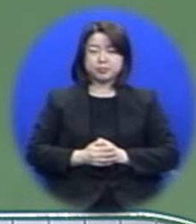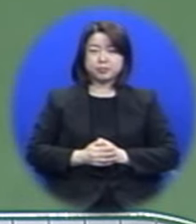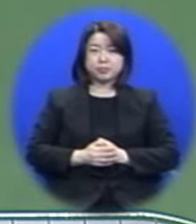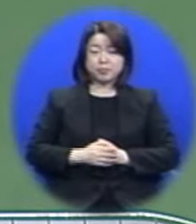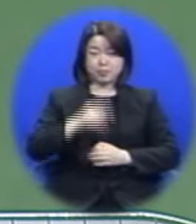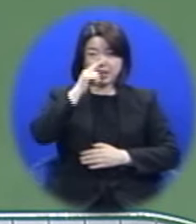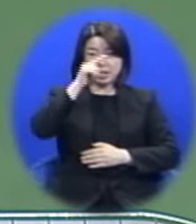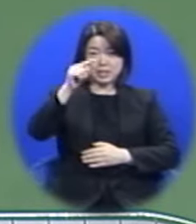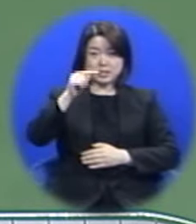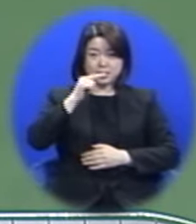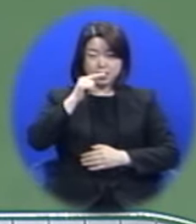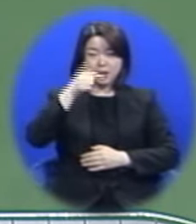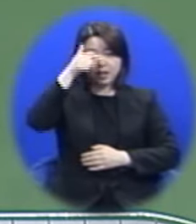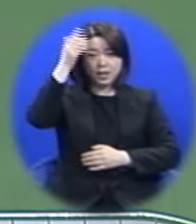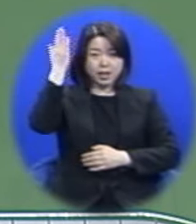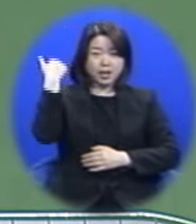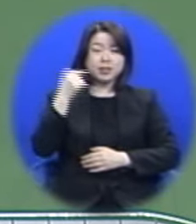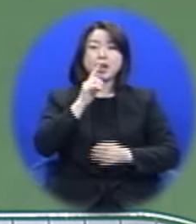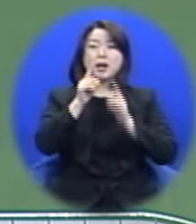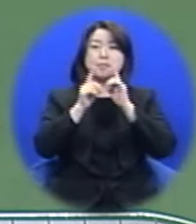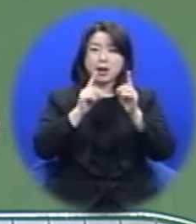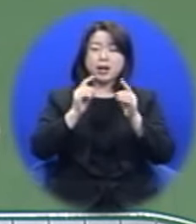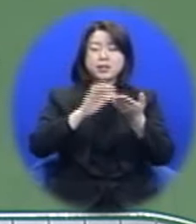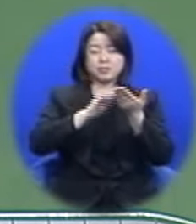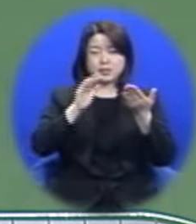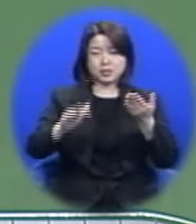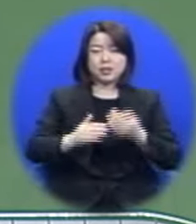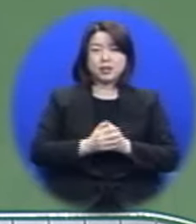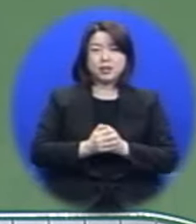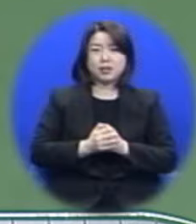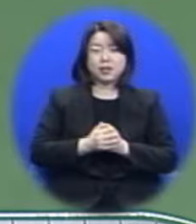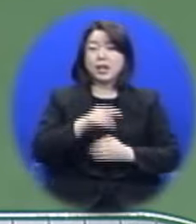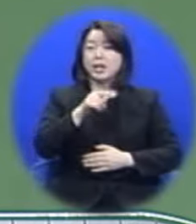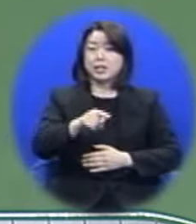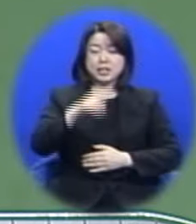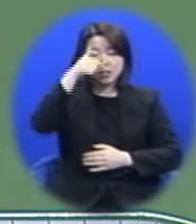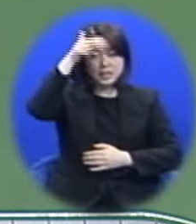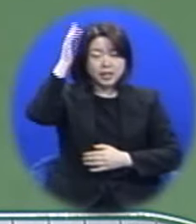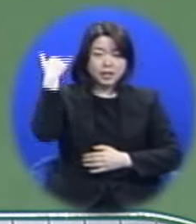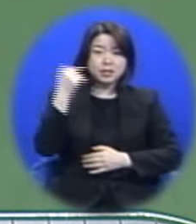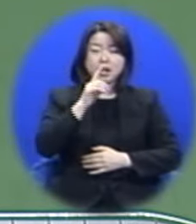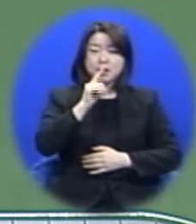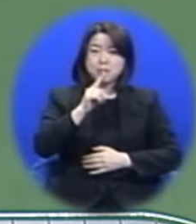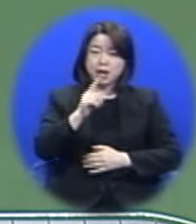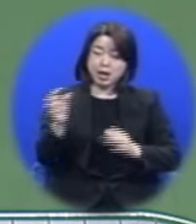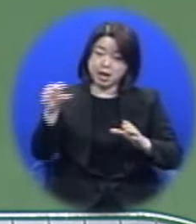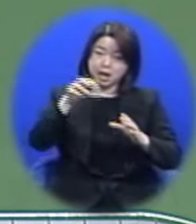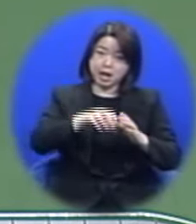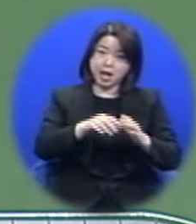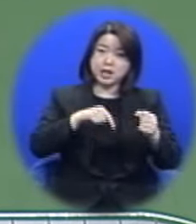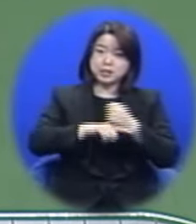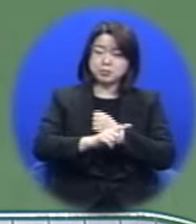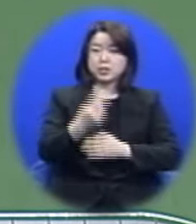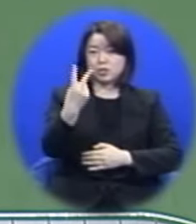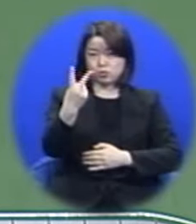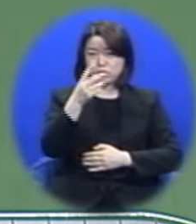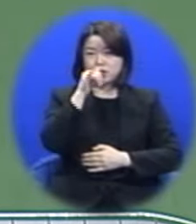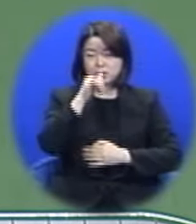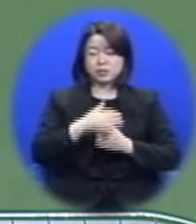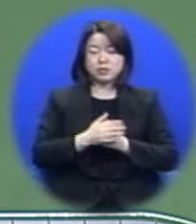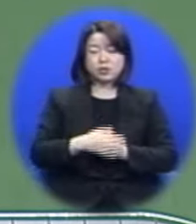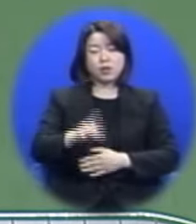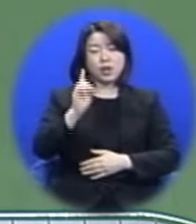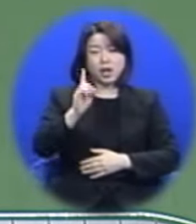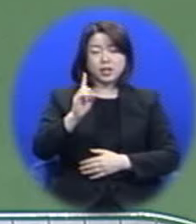서양 속담입니다. 네. 이 속담에 담겨있는 의미가 두 가지가 있다고 생각합니다.